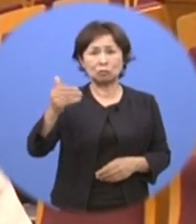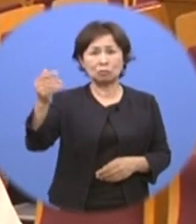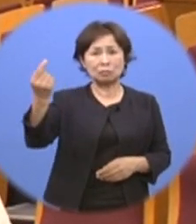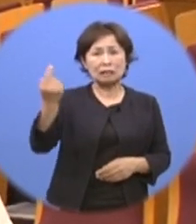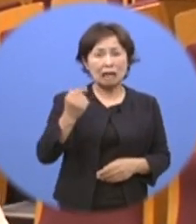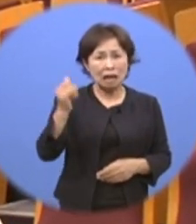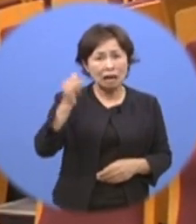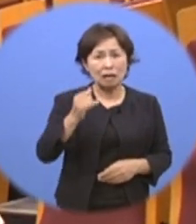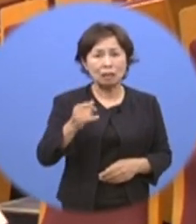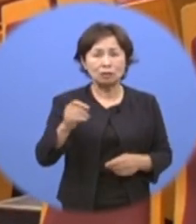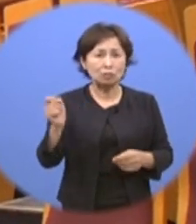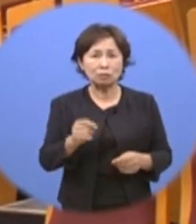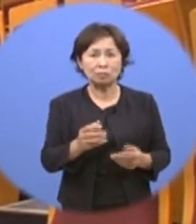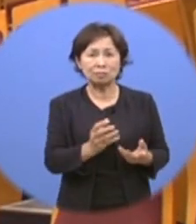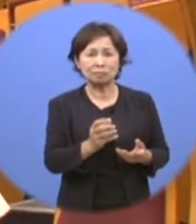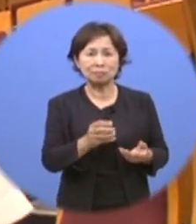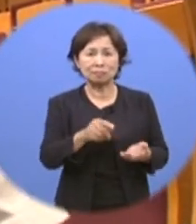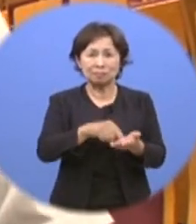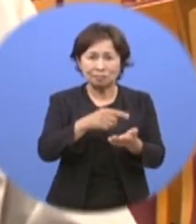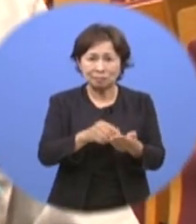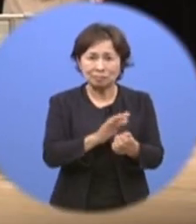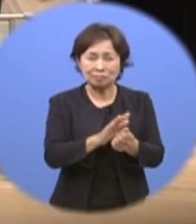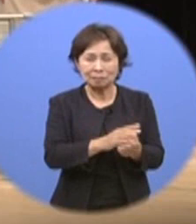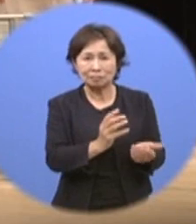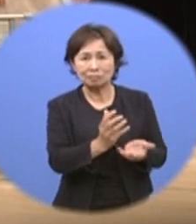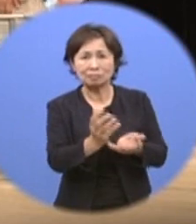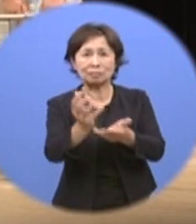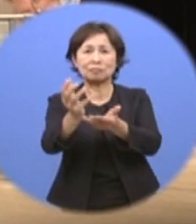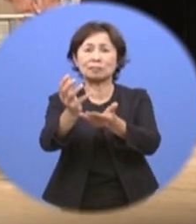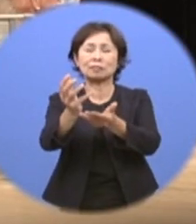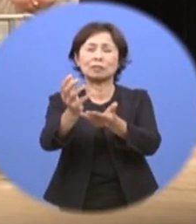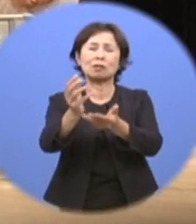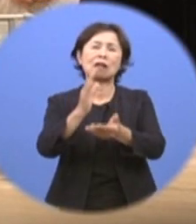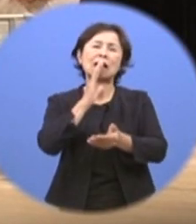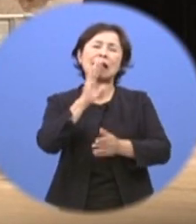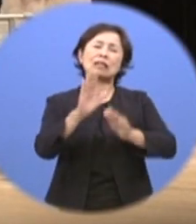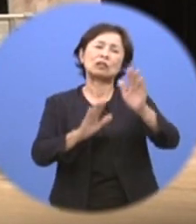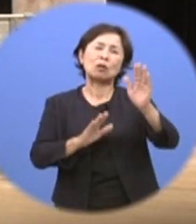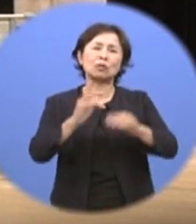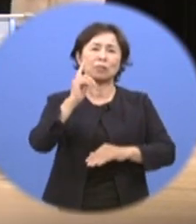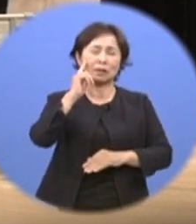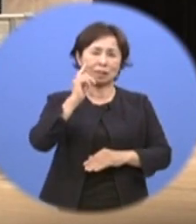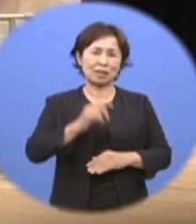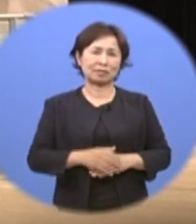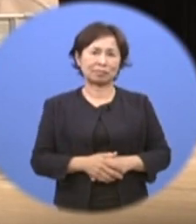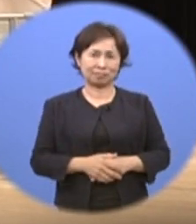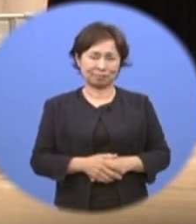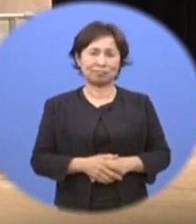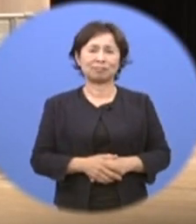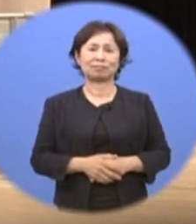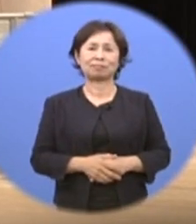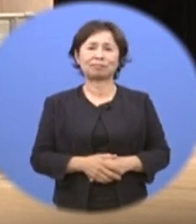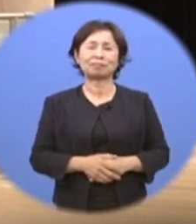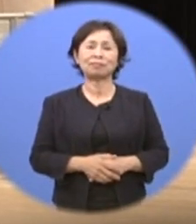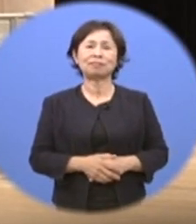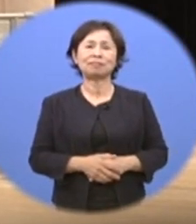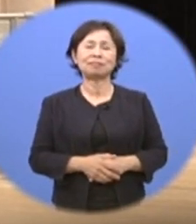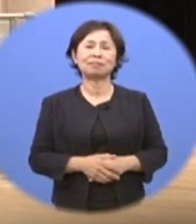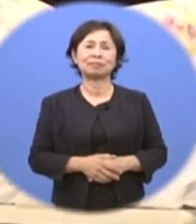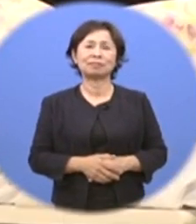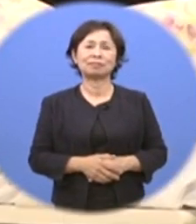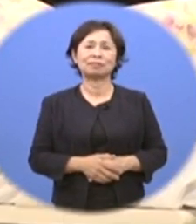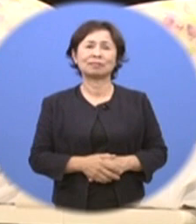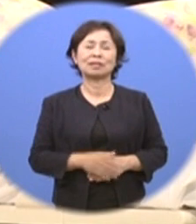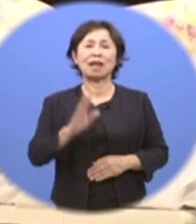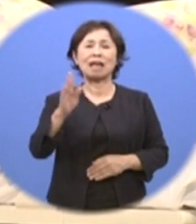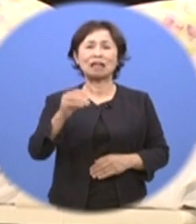を得ないとっていうのが現状かなと今考えております。 最後に県の取り組みと県民の皆さ